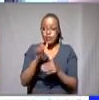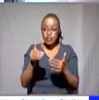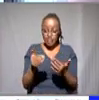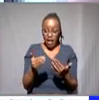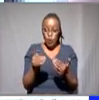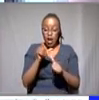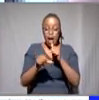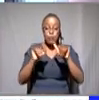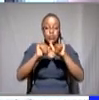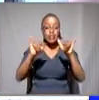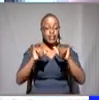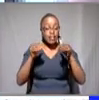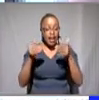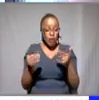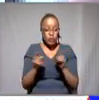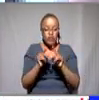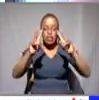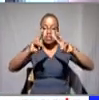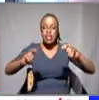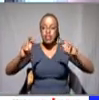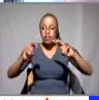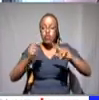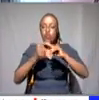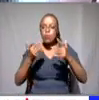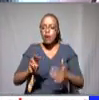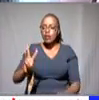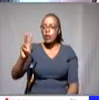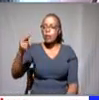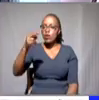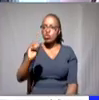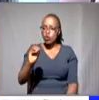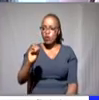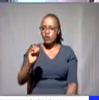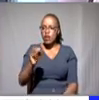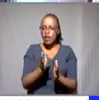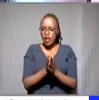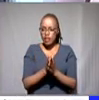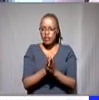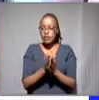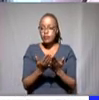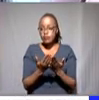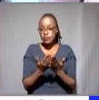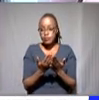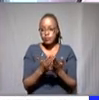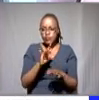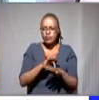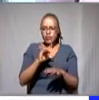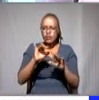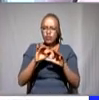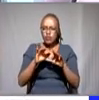wigie utheru utarie uthuthuri uyu ni kuringana na WHO na ruhonge rwa kurubua ni mirimu thiini wa thi